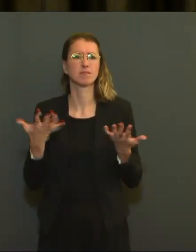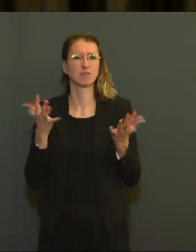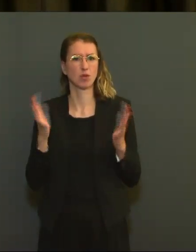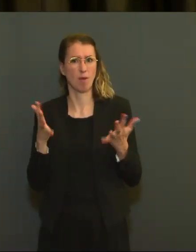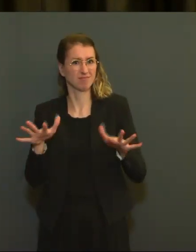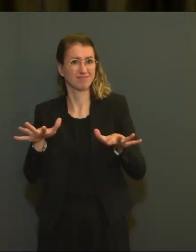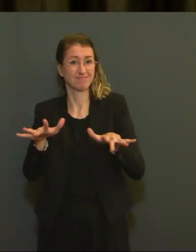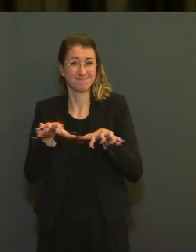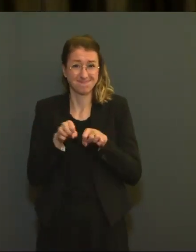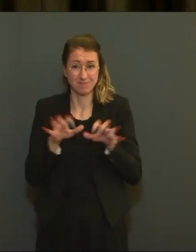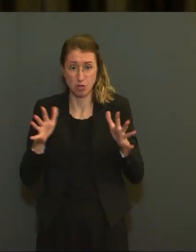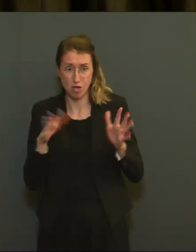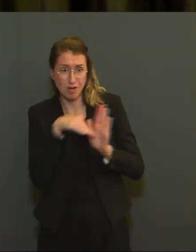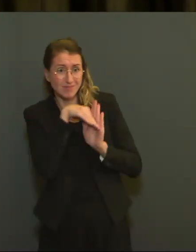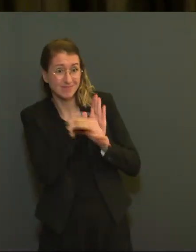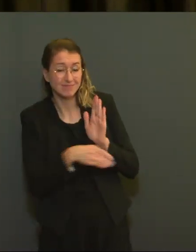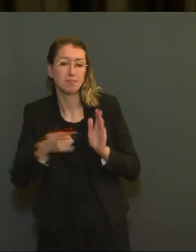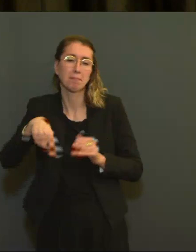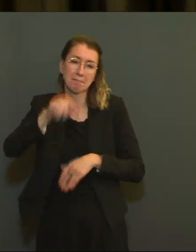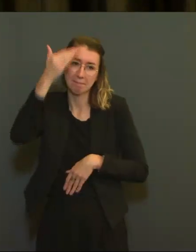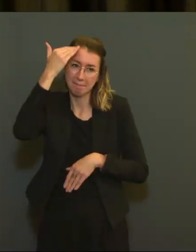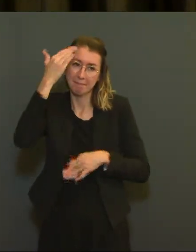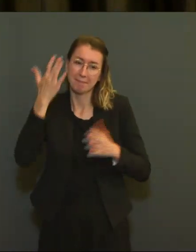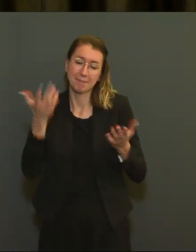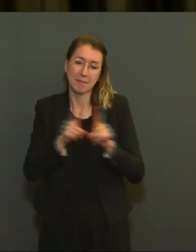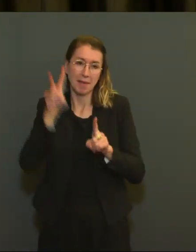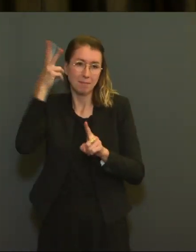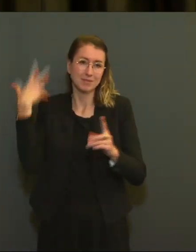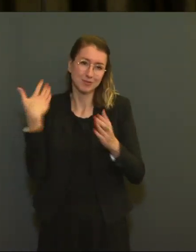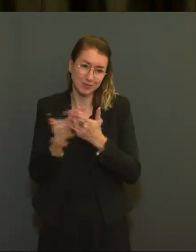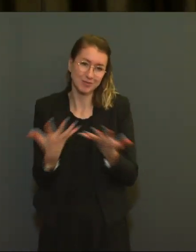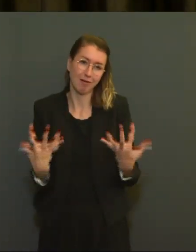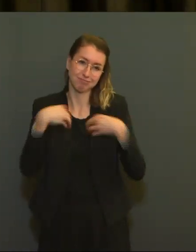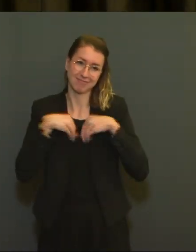règles que nous répétons assez régulièrement.